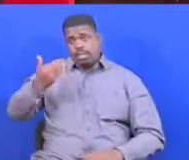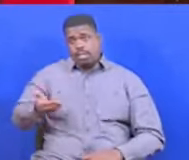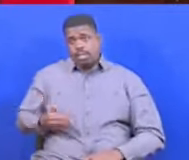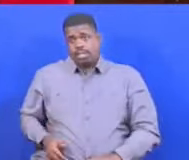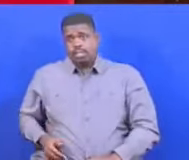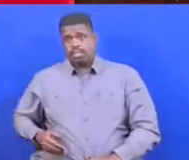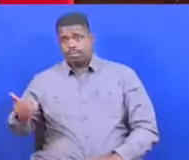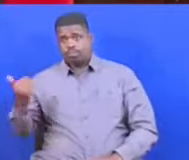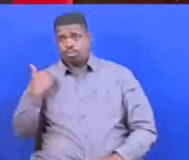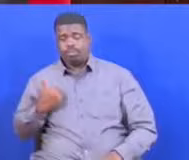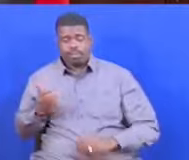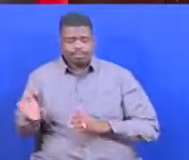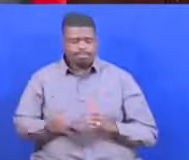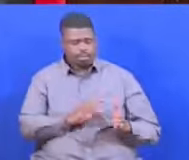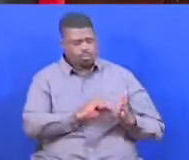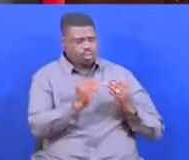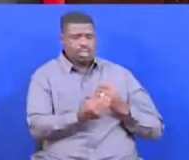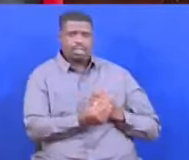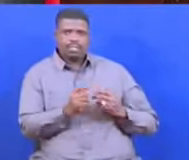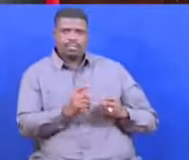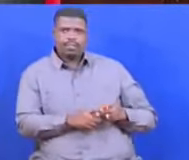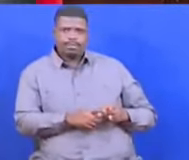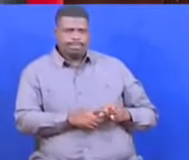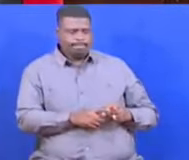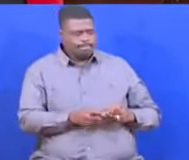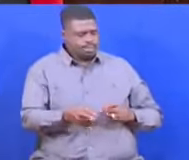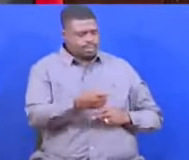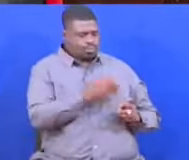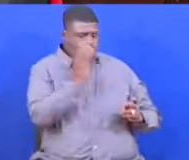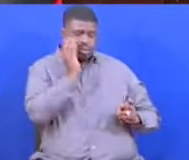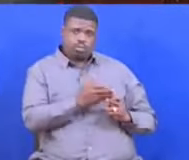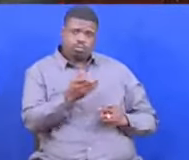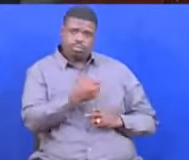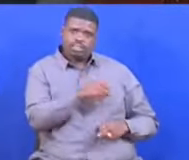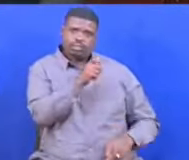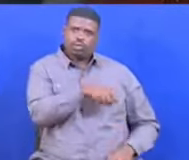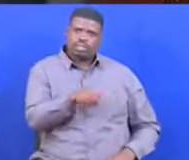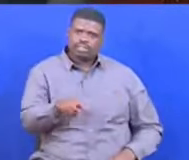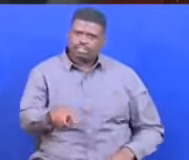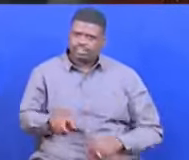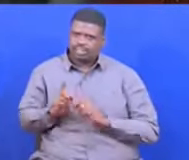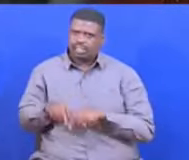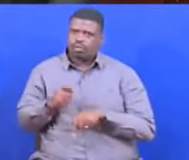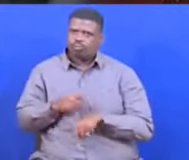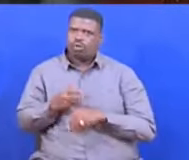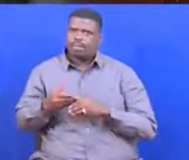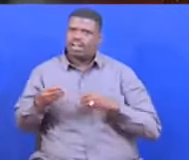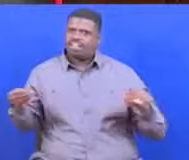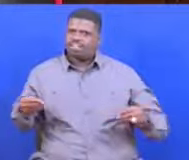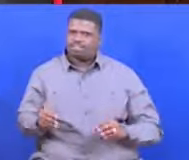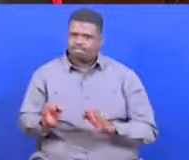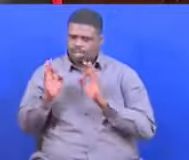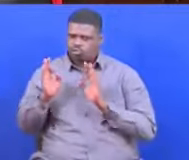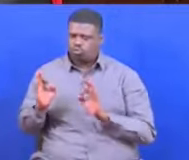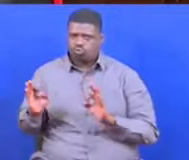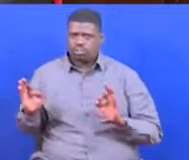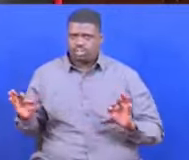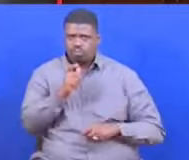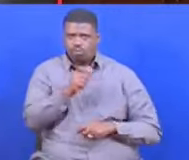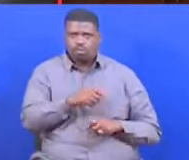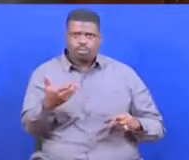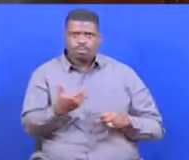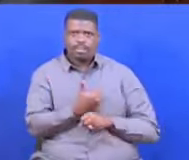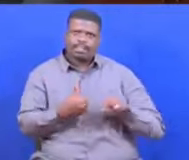mna mpango gani wa kuleta matrekta kwa ajili ya kukopesha wananchi. Matrekta yawe ya muda mrefu, yawe mazuri ili wananchi wapate